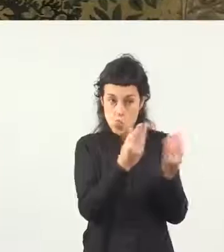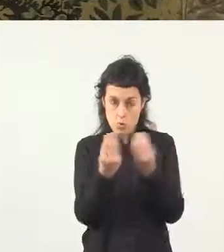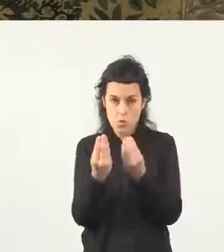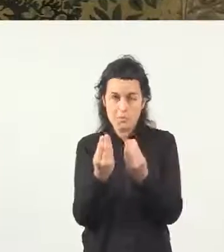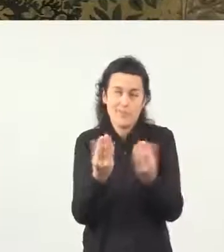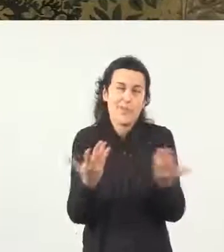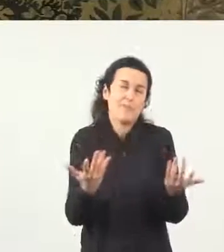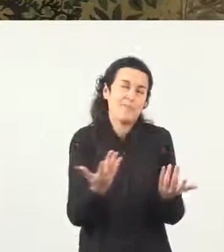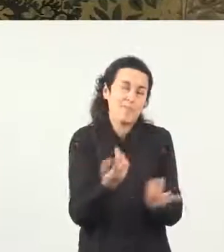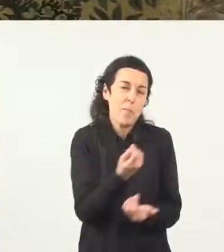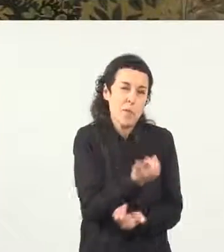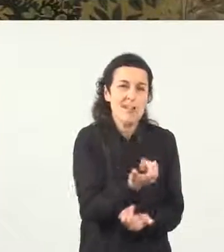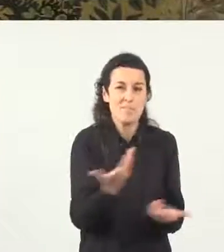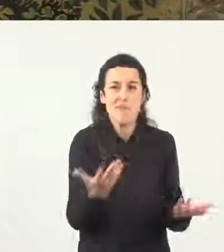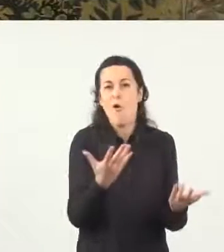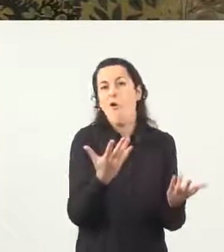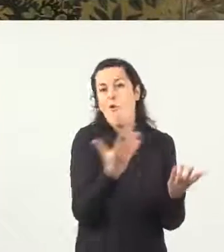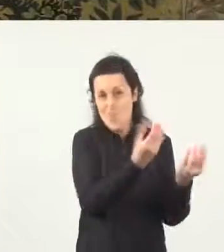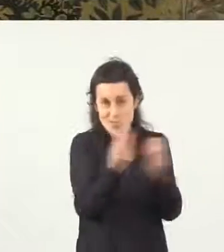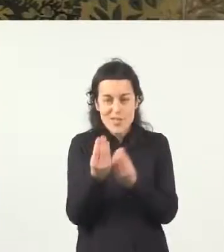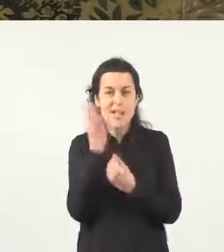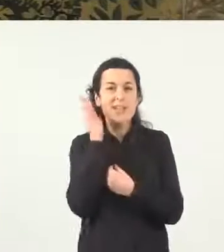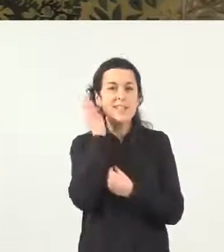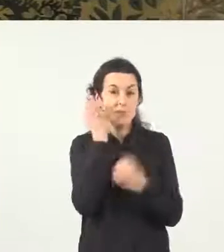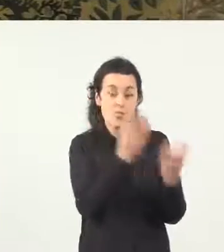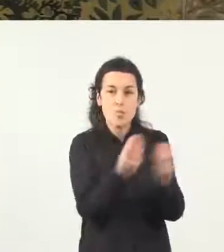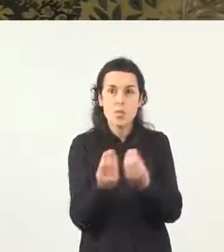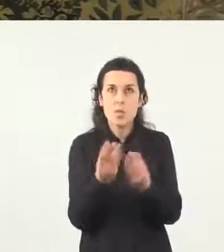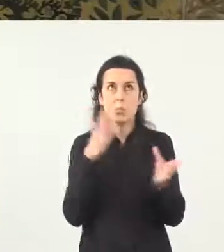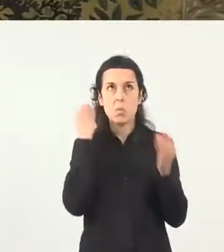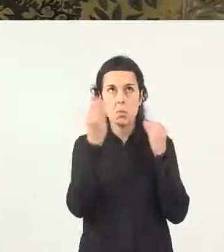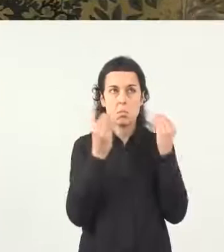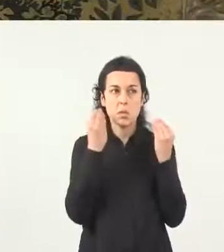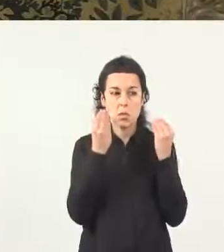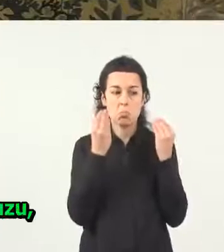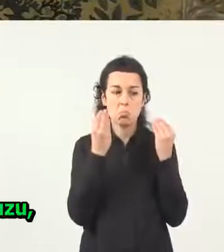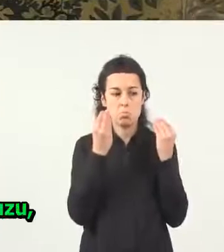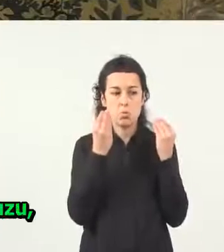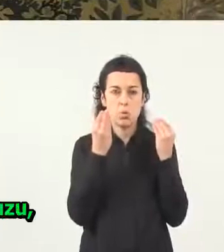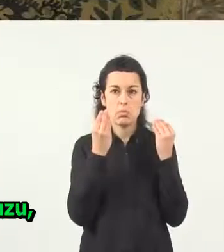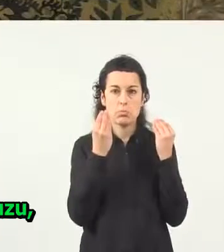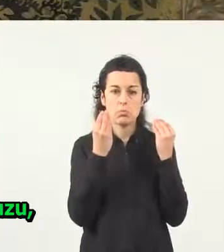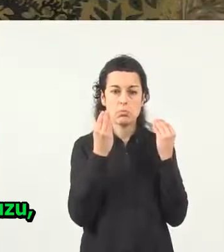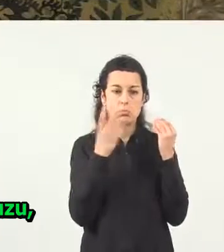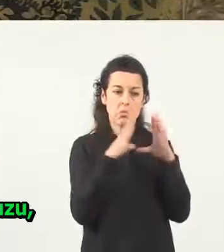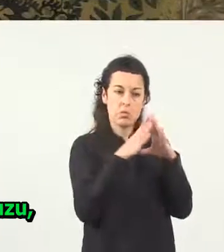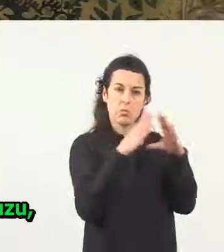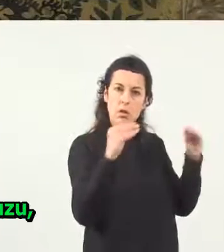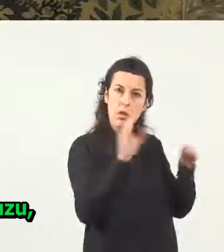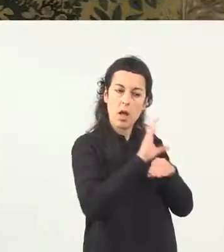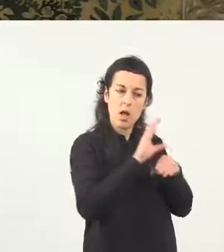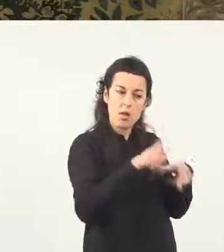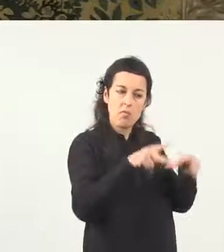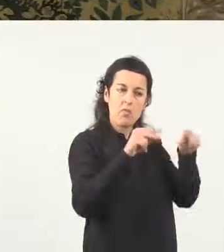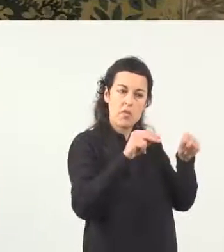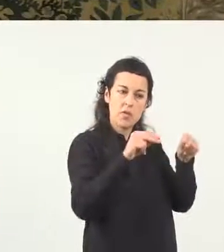asko dira gutxi, baina dira asko bebai. Asko, ba, pentsatu dute, ba, formakuntza mota badela, universidade karrera bat egiten baduzu,